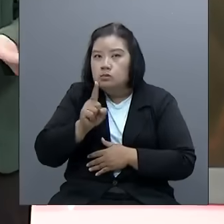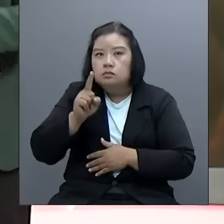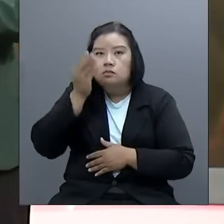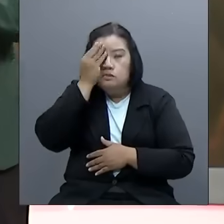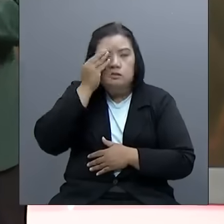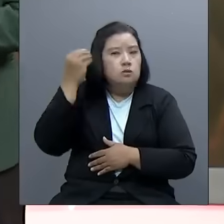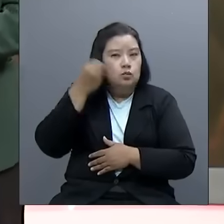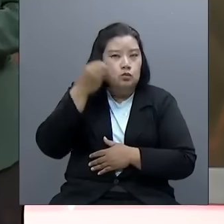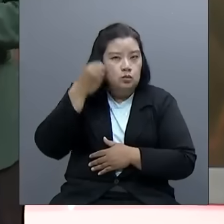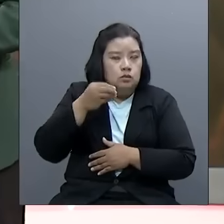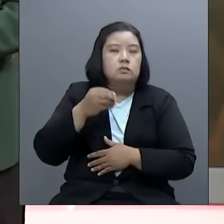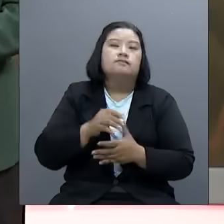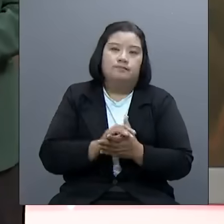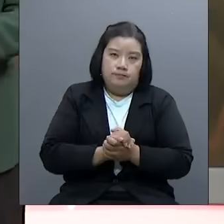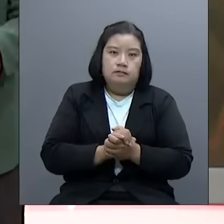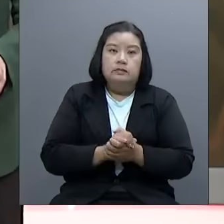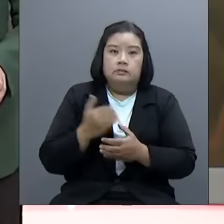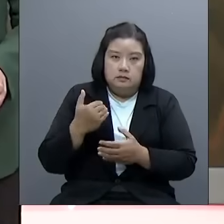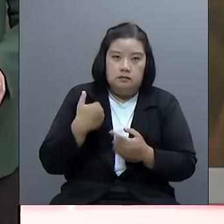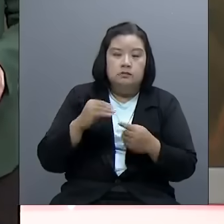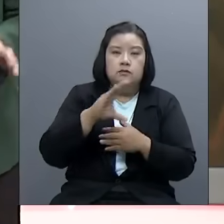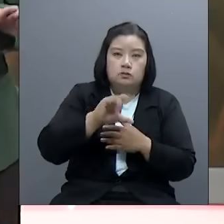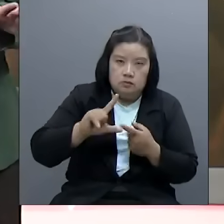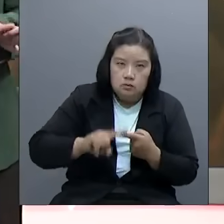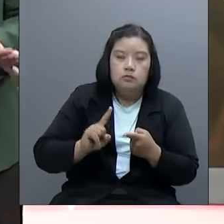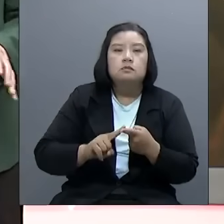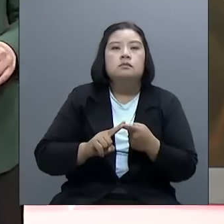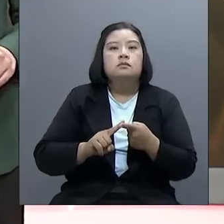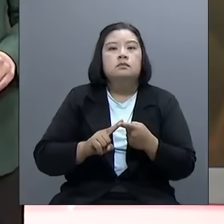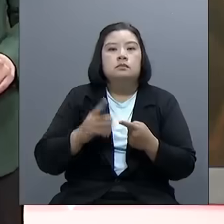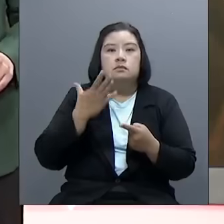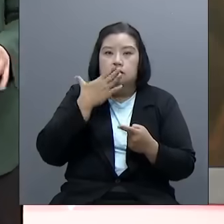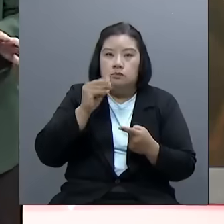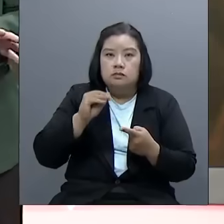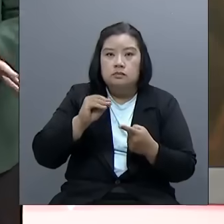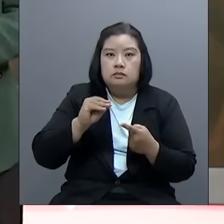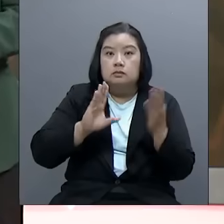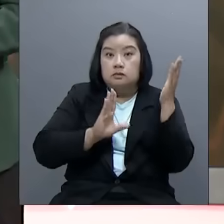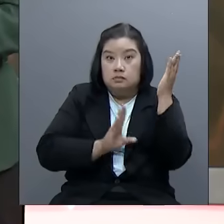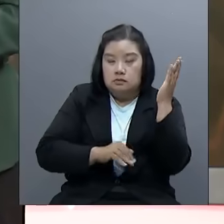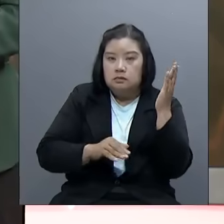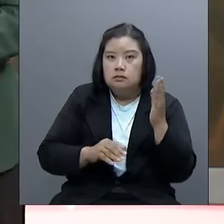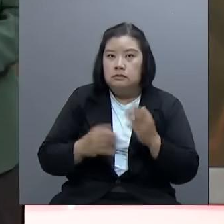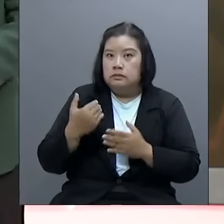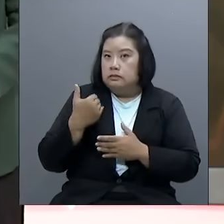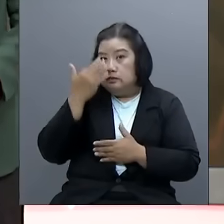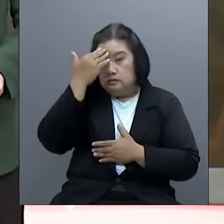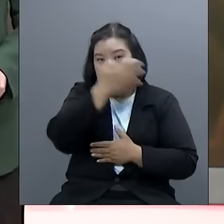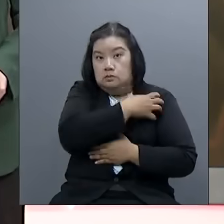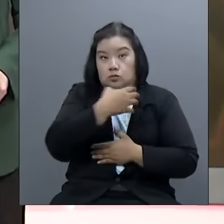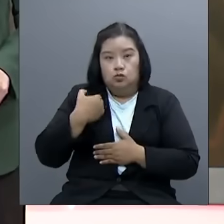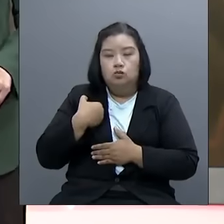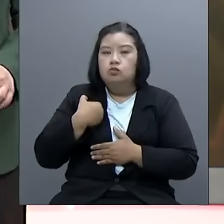แต่ละวันขณะที่โบลีเวียเบลีแล้วก็แอฟริกาใต้ใช้มาตรการแข่งนะคะด้วยการตัดความสัมพันธ์ทางการทูตกับ